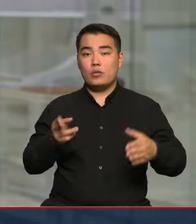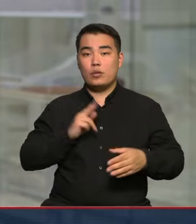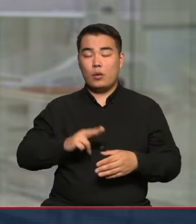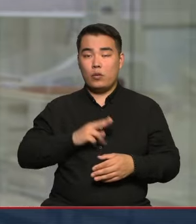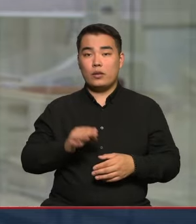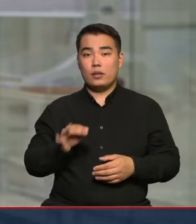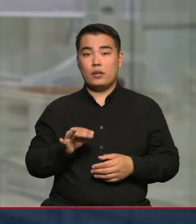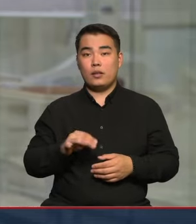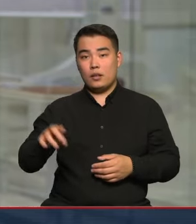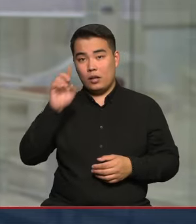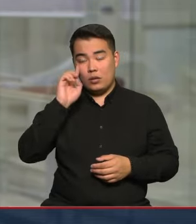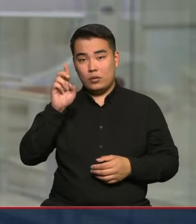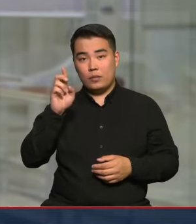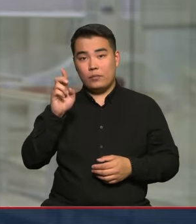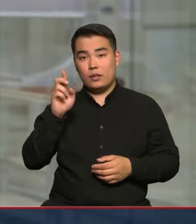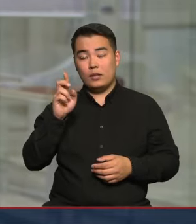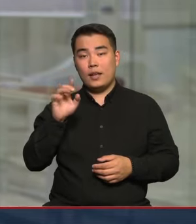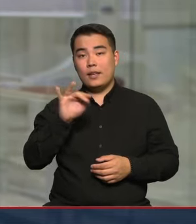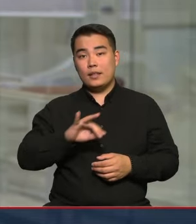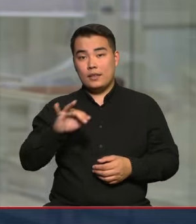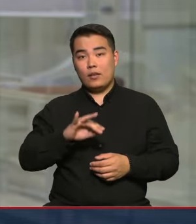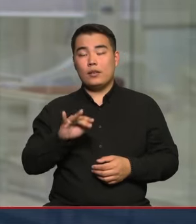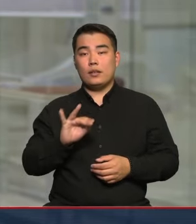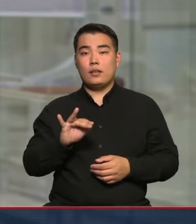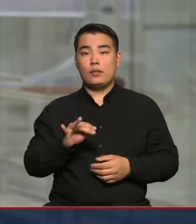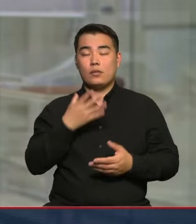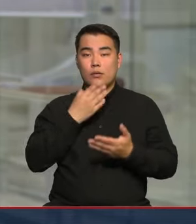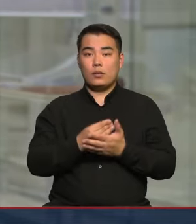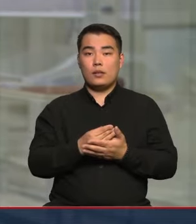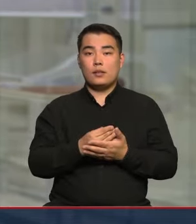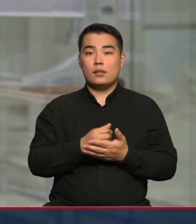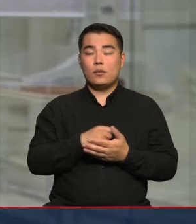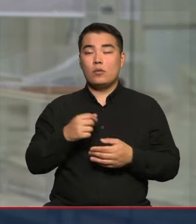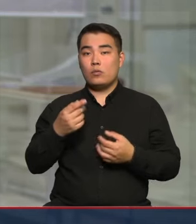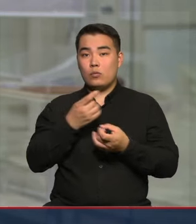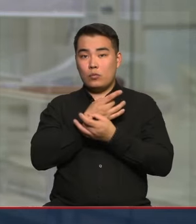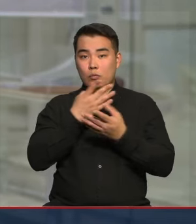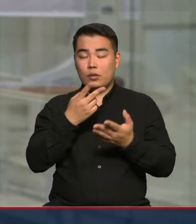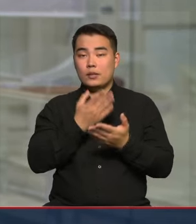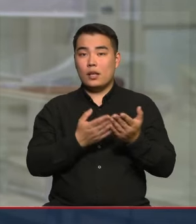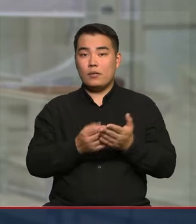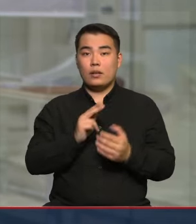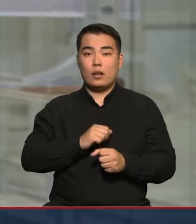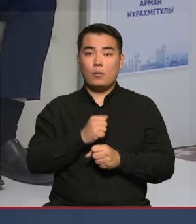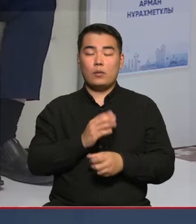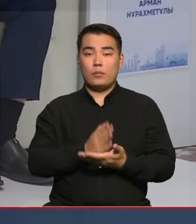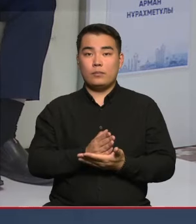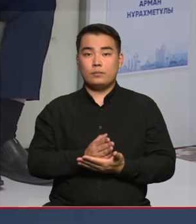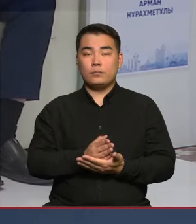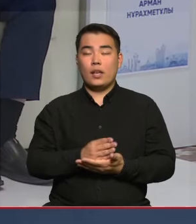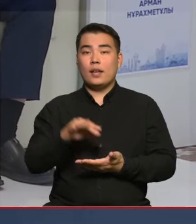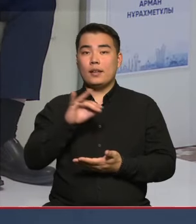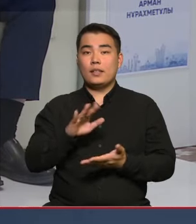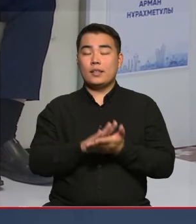өткізіп, еліміздің тарихымен, оның салт-дәстүрімен түсіндіру жұмыстарын жүргіземіз.